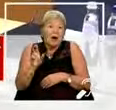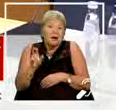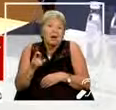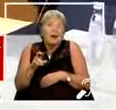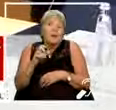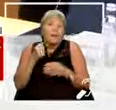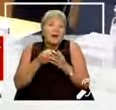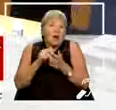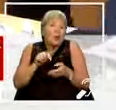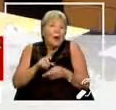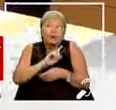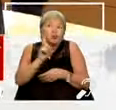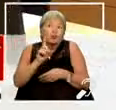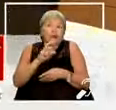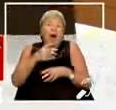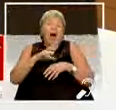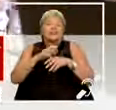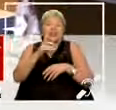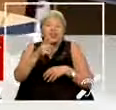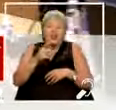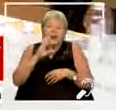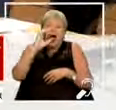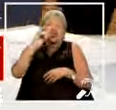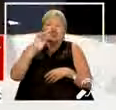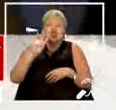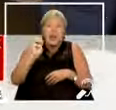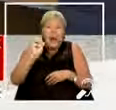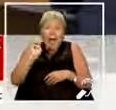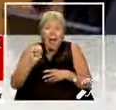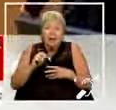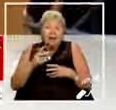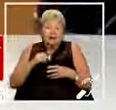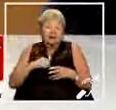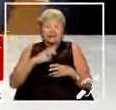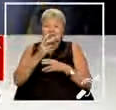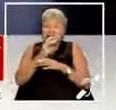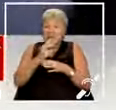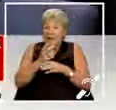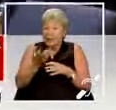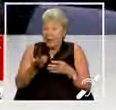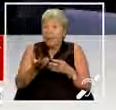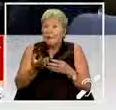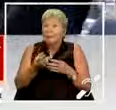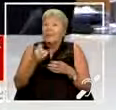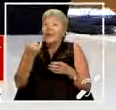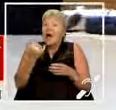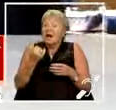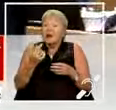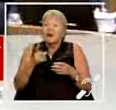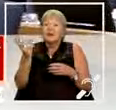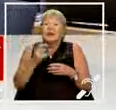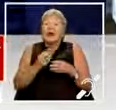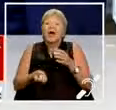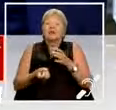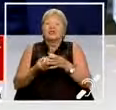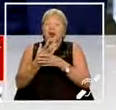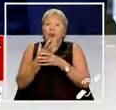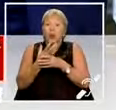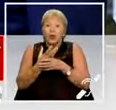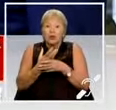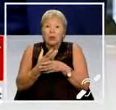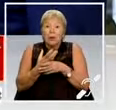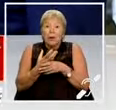făcut-o. Argentina sau Chile, de exemplu, sunt state care din capul locului s-au